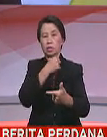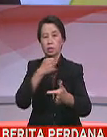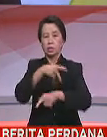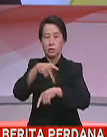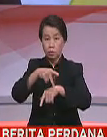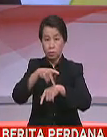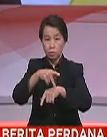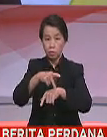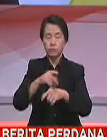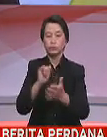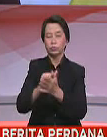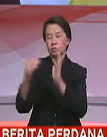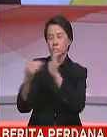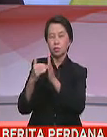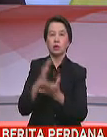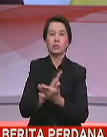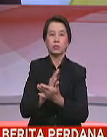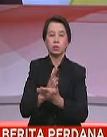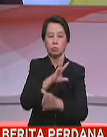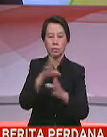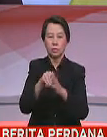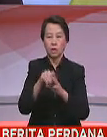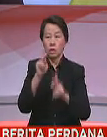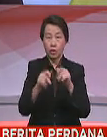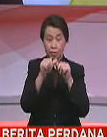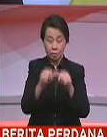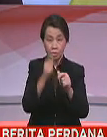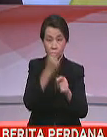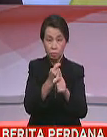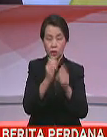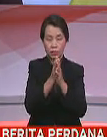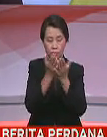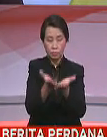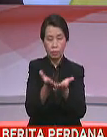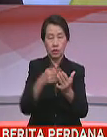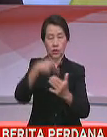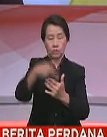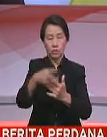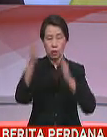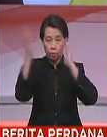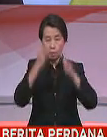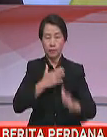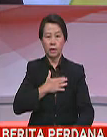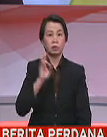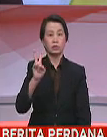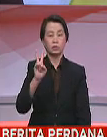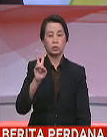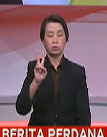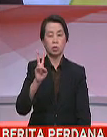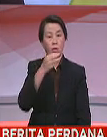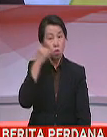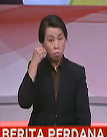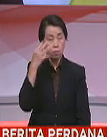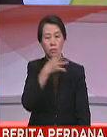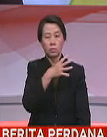Sabri, sekatan bersifat sementara itu merangkumi kategori penduduk tetap, pemegang pas program Malaysia My Second Home MM2H